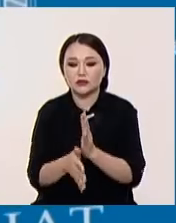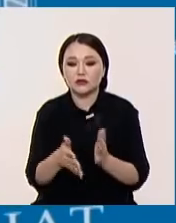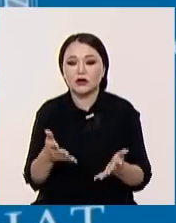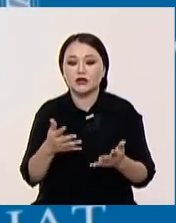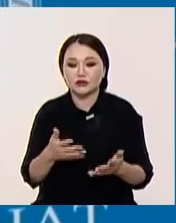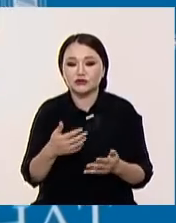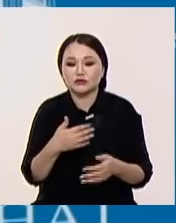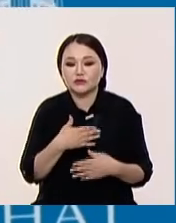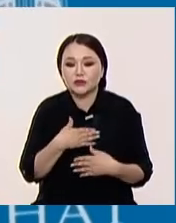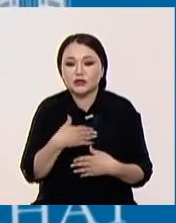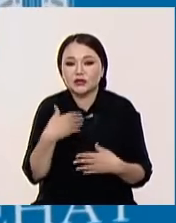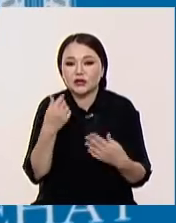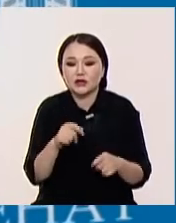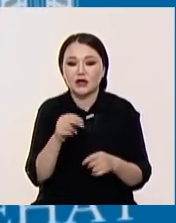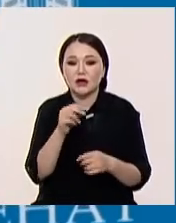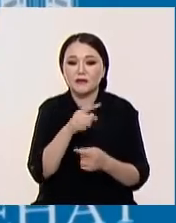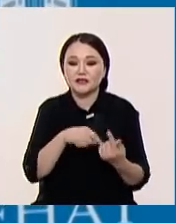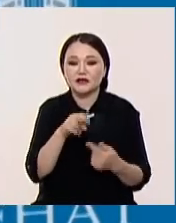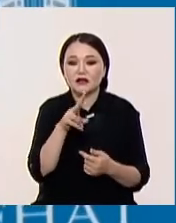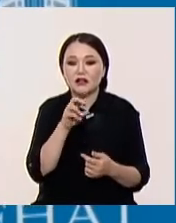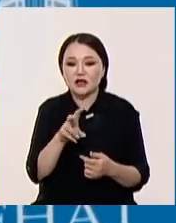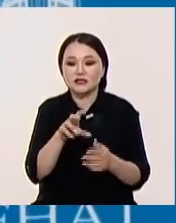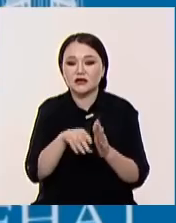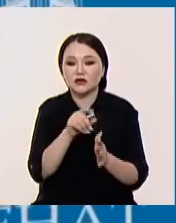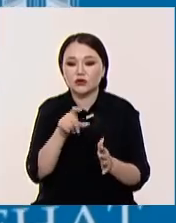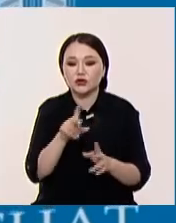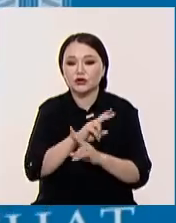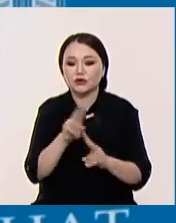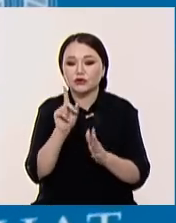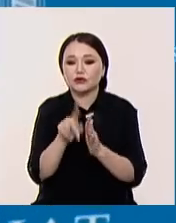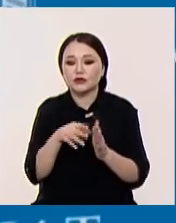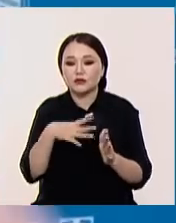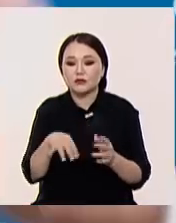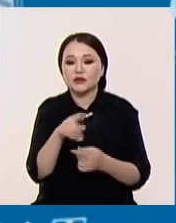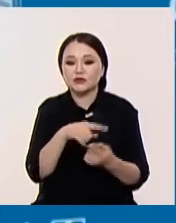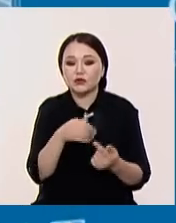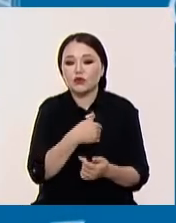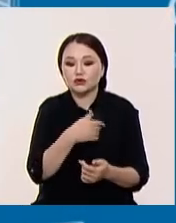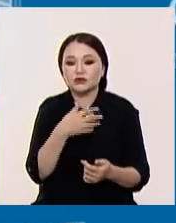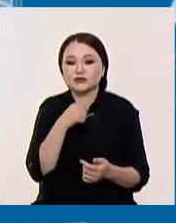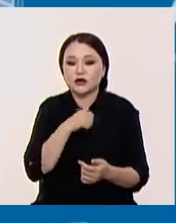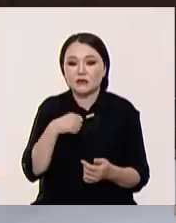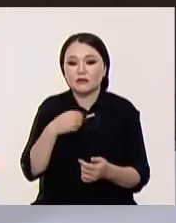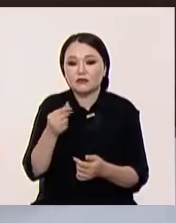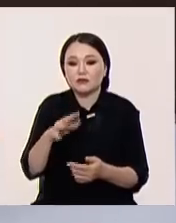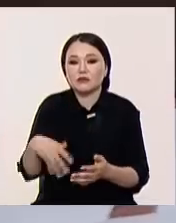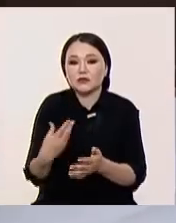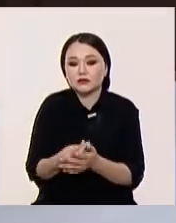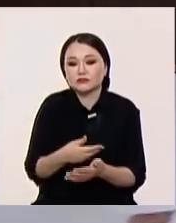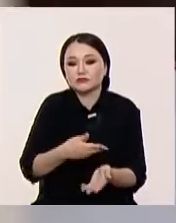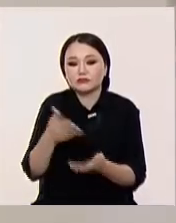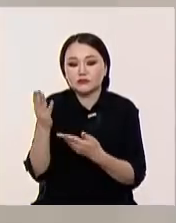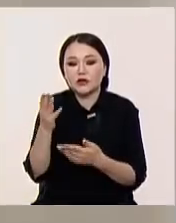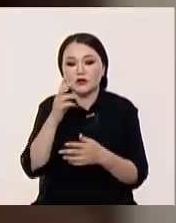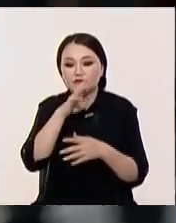Әрине, біз ешқашанда бизнес класспен ешбір депутат шығып көрген жоқ. Бизнес класспен шыққың келе ме, қалтаңнан ақша төледі шабер. Айта кетейін,